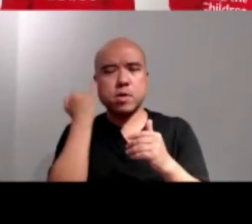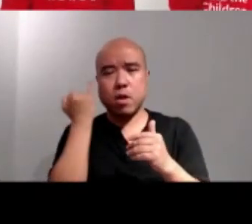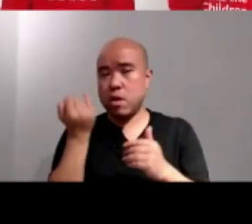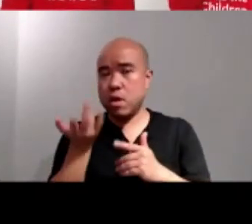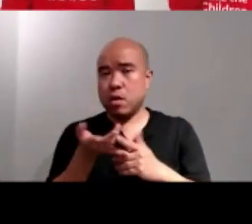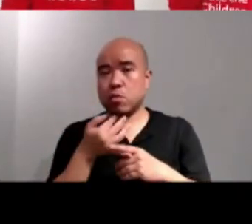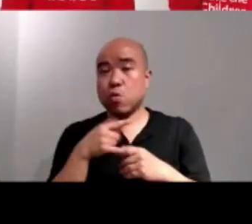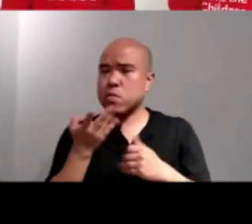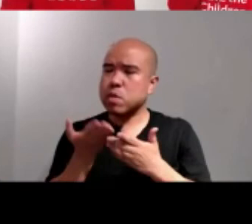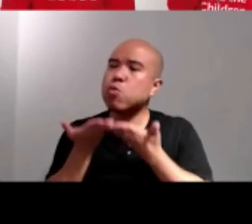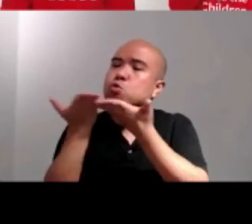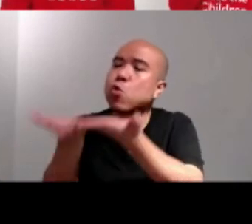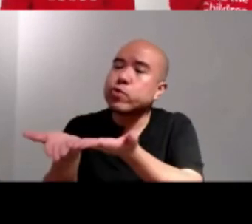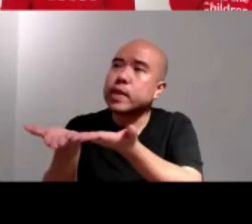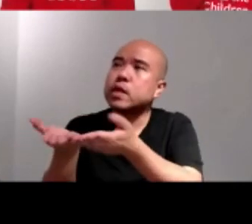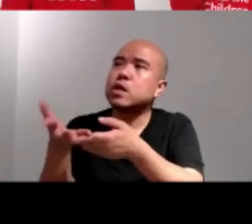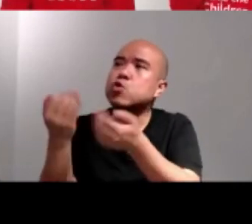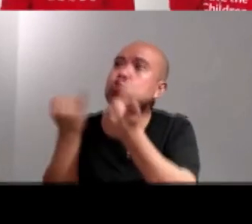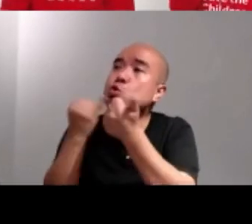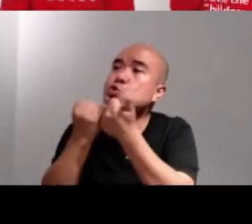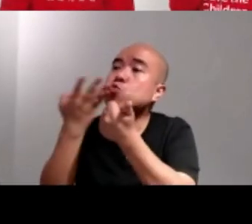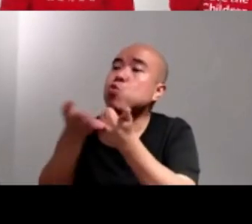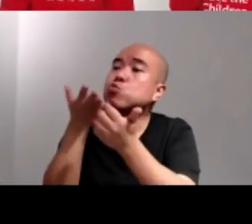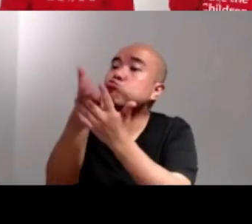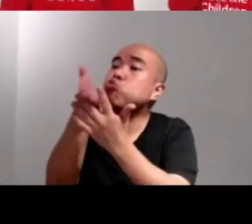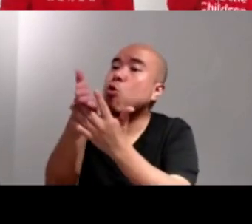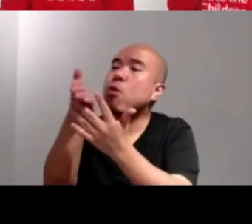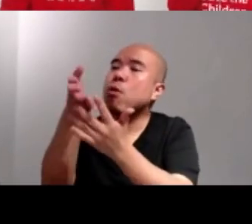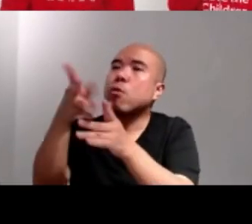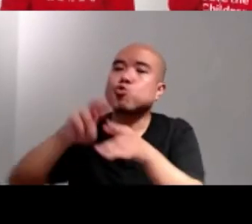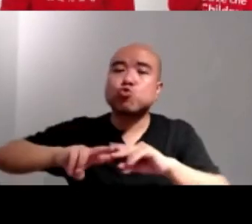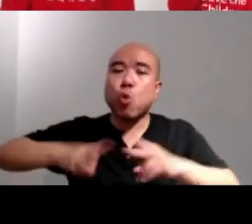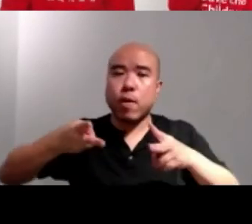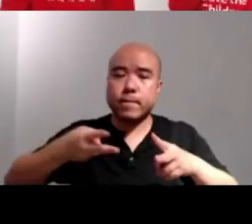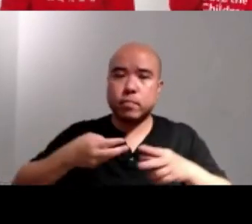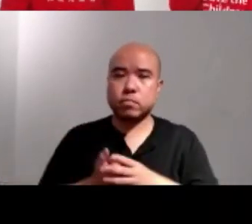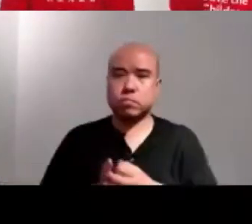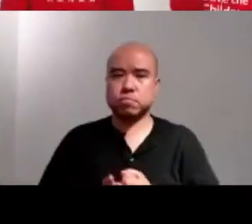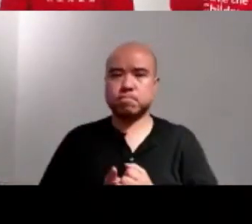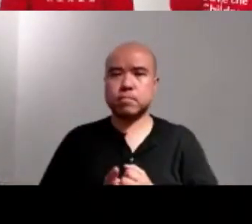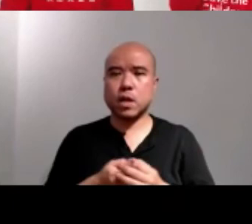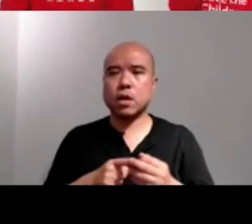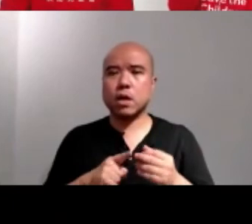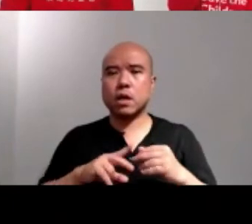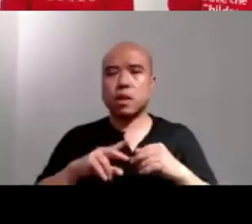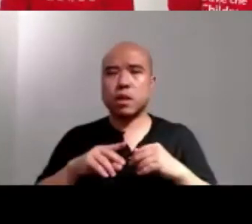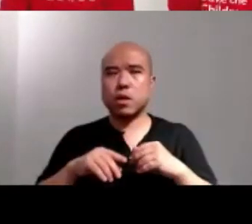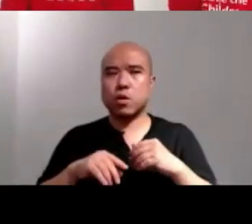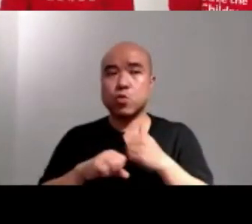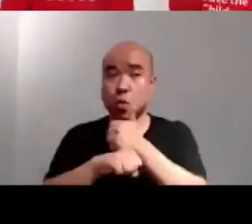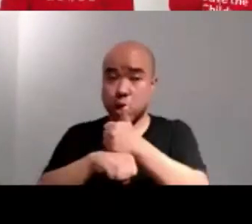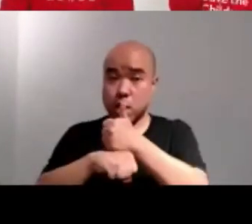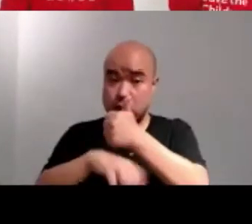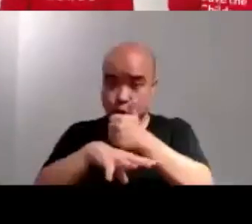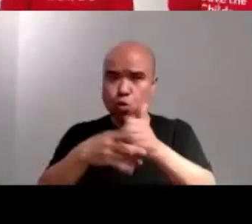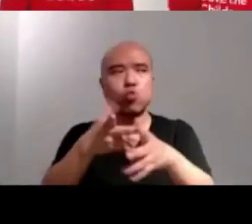作為一個主導的角色，就透過一系列的活動呢，就真的能够从源头去解决一个欺凌的问题，并且推广一